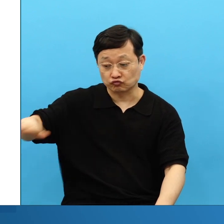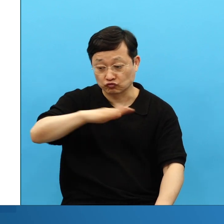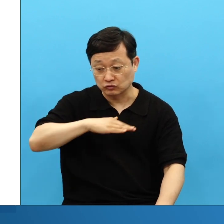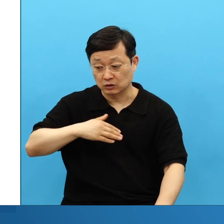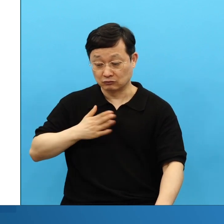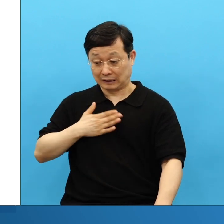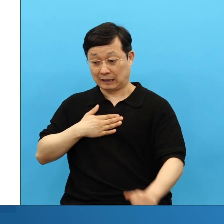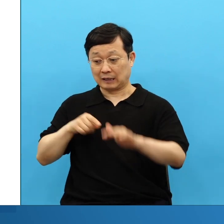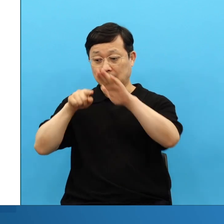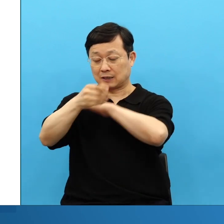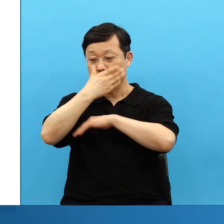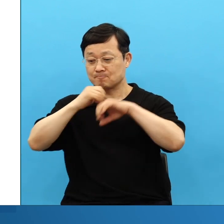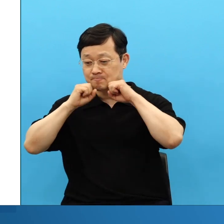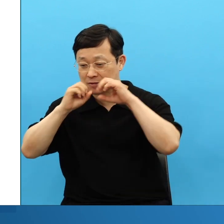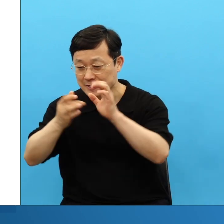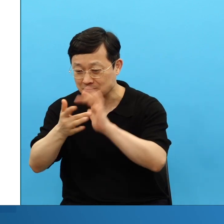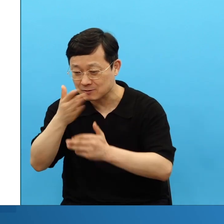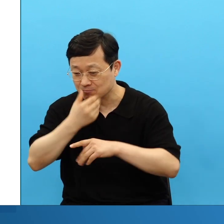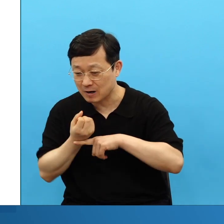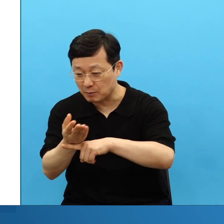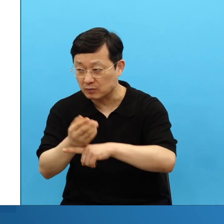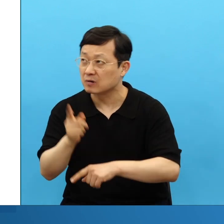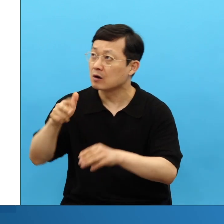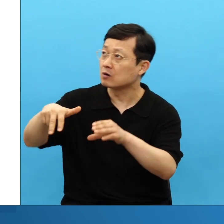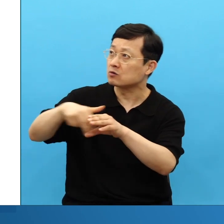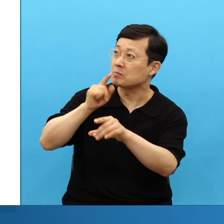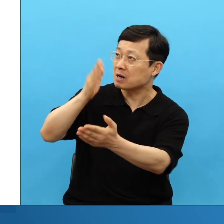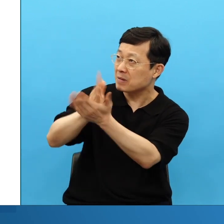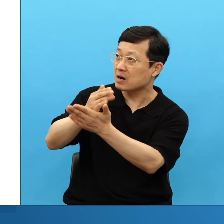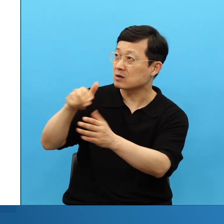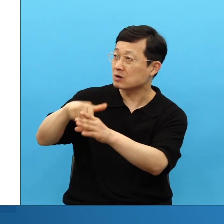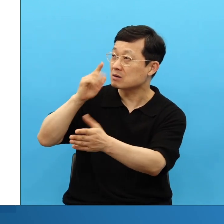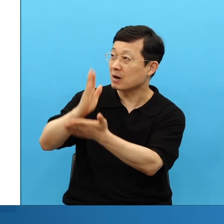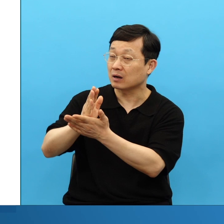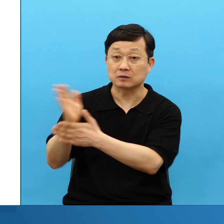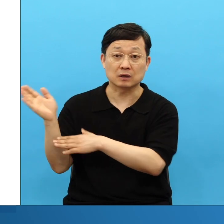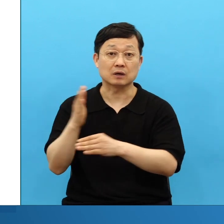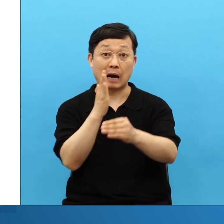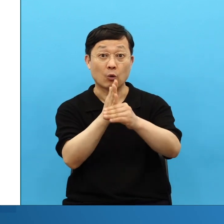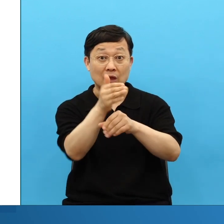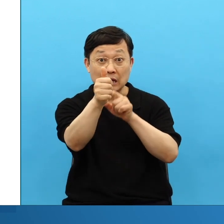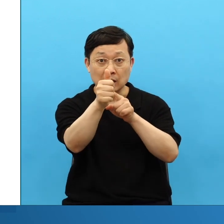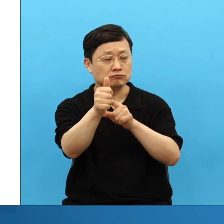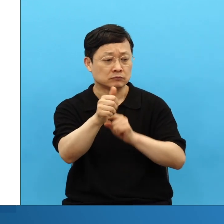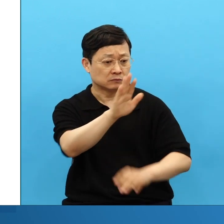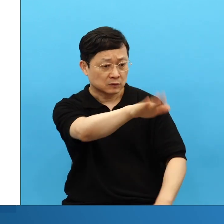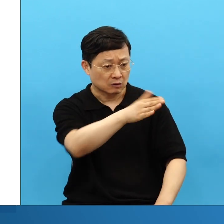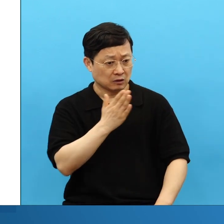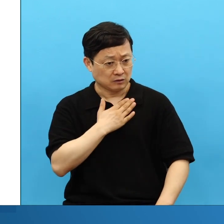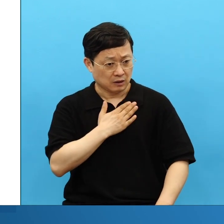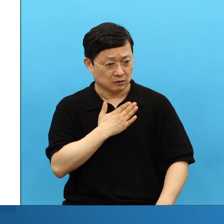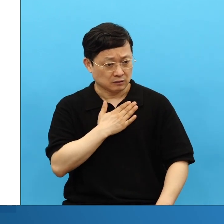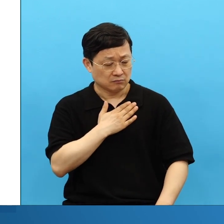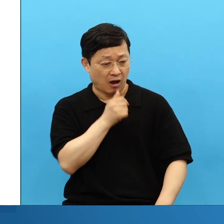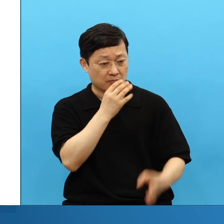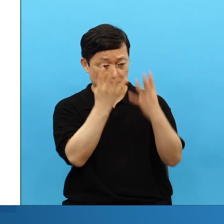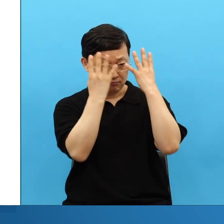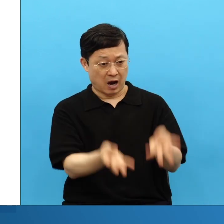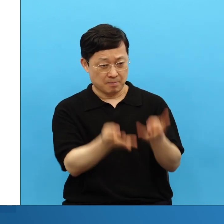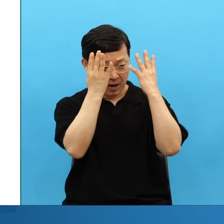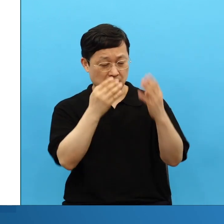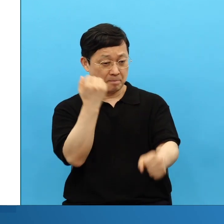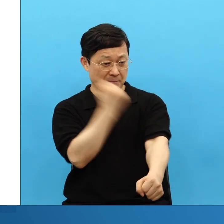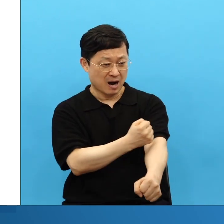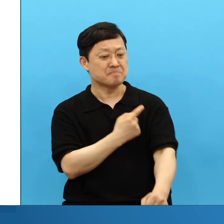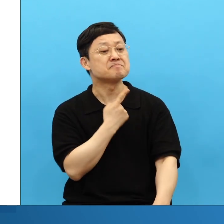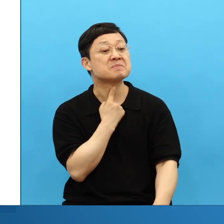하잖아요. 왜 종교를 이야기합니까? 이럽니다. 저분은 나는 예수 그리스도 때문에 마약 끊고 지금 나온 사람이다.